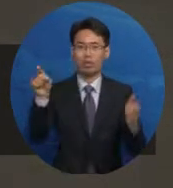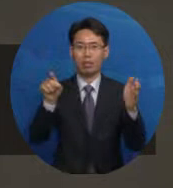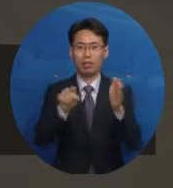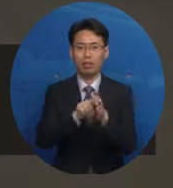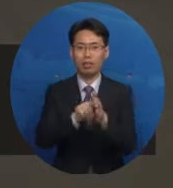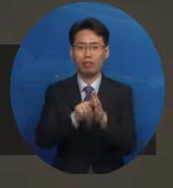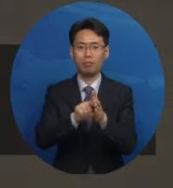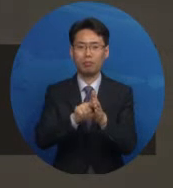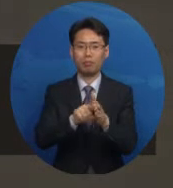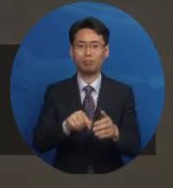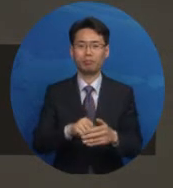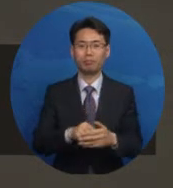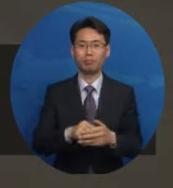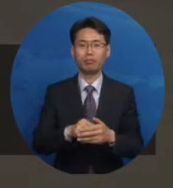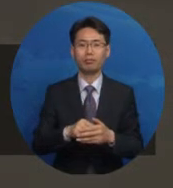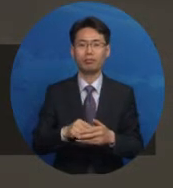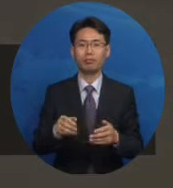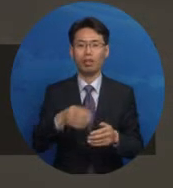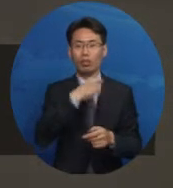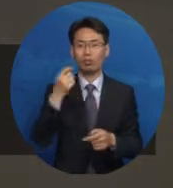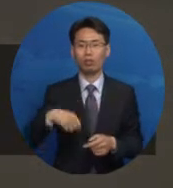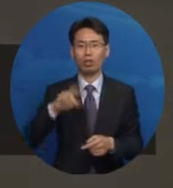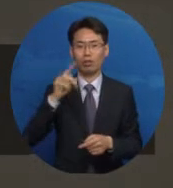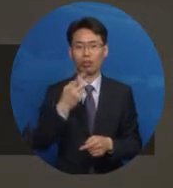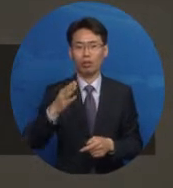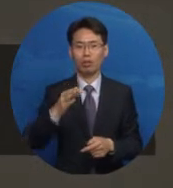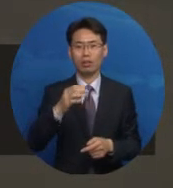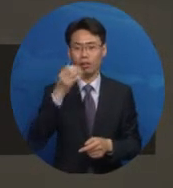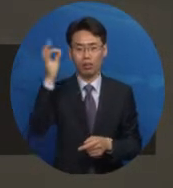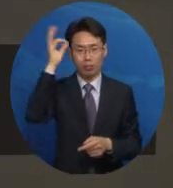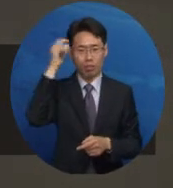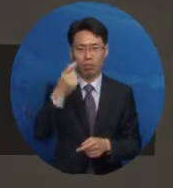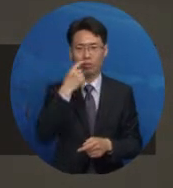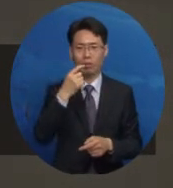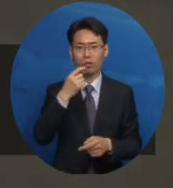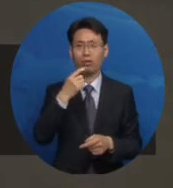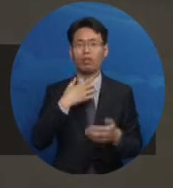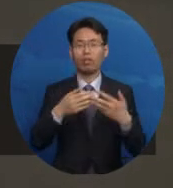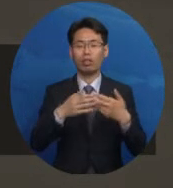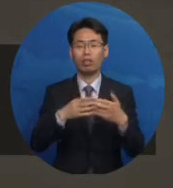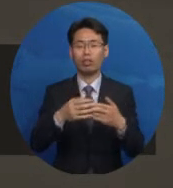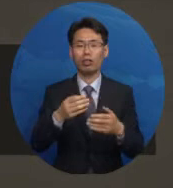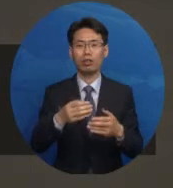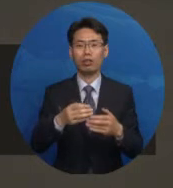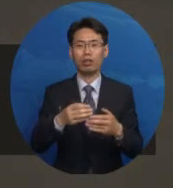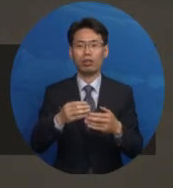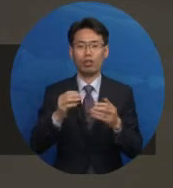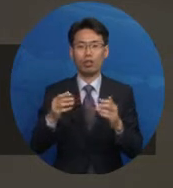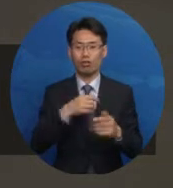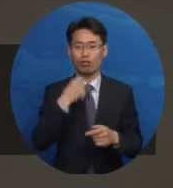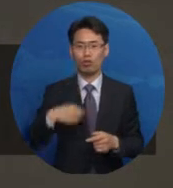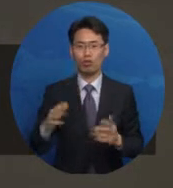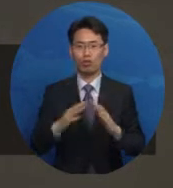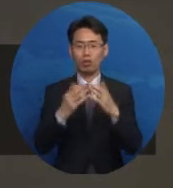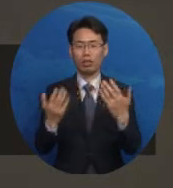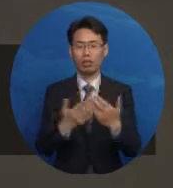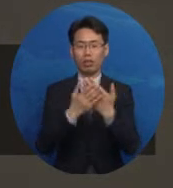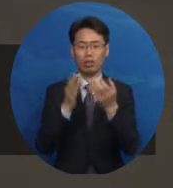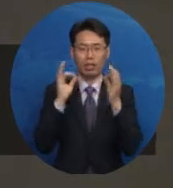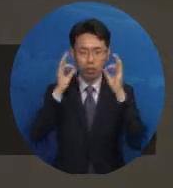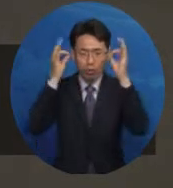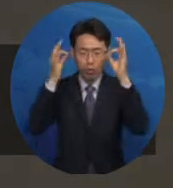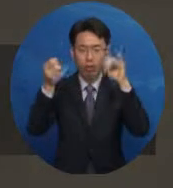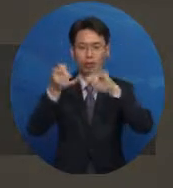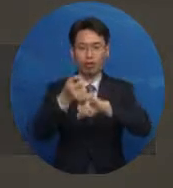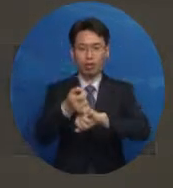美好。我们回去之后啊，把浦项的好的经验和做法带到珲春，将珲春发展建